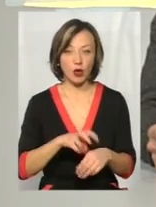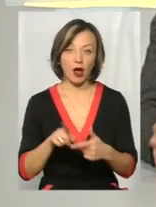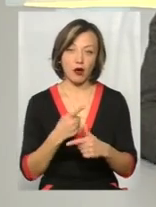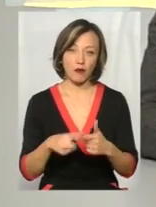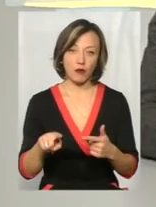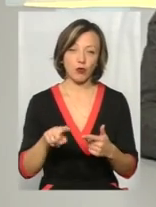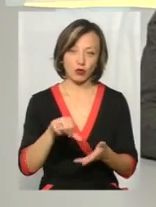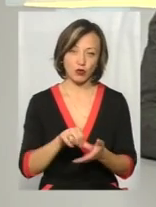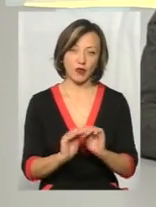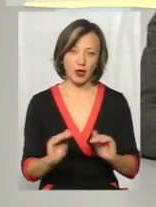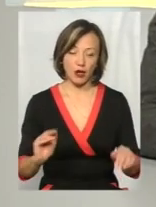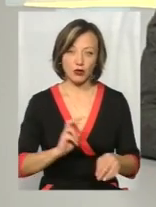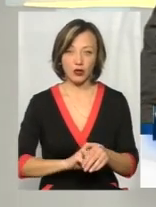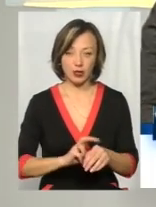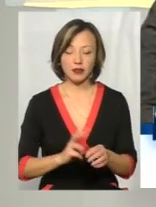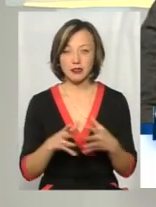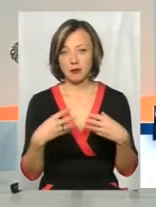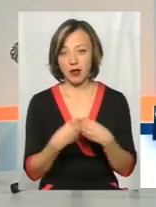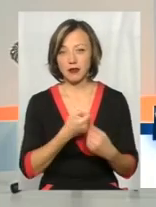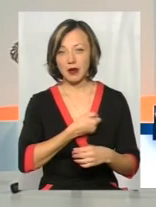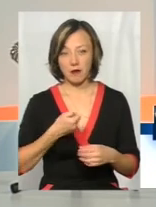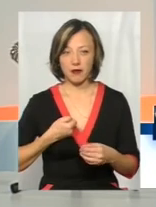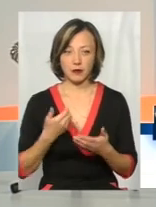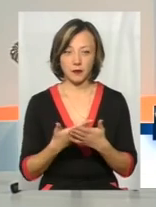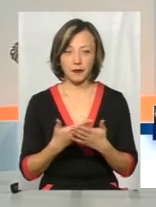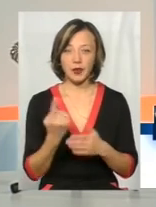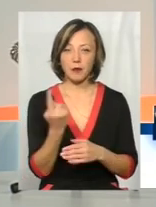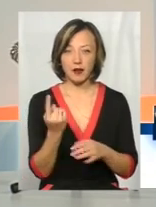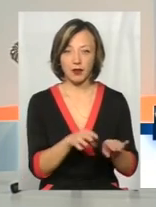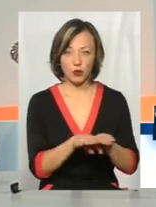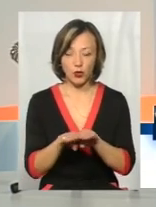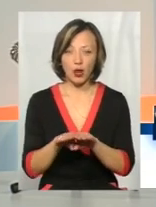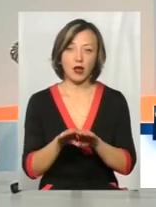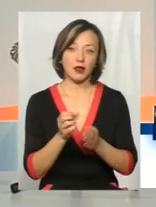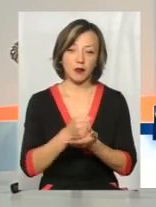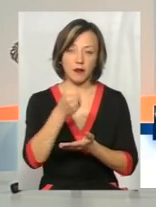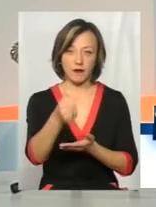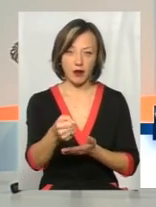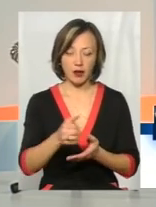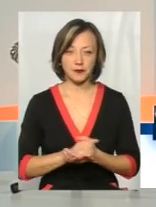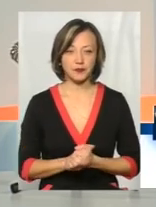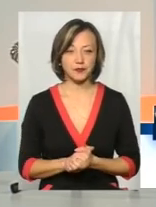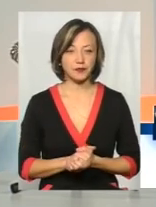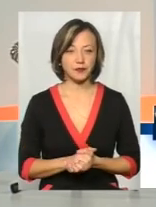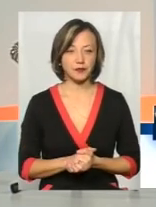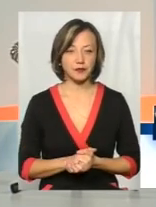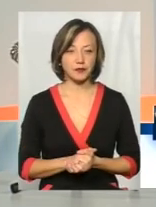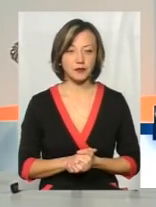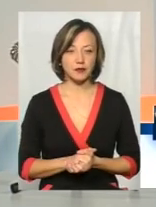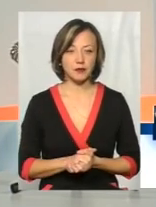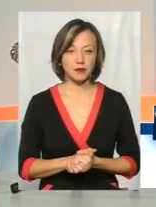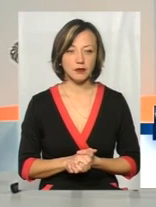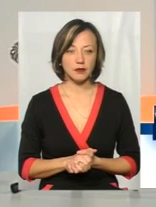зараз, сімейний лікар. Сімейного терапевта, будемо говорити так, первинного, так. І тоді він направляє. Разом з